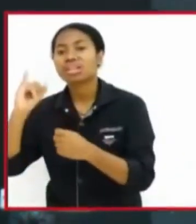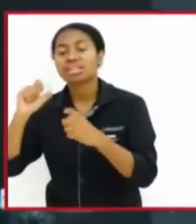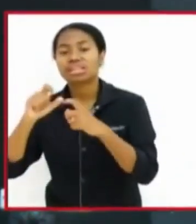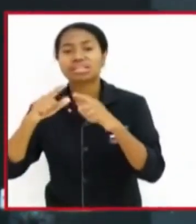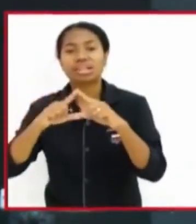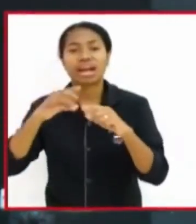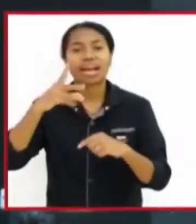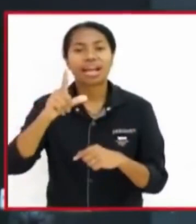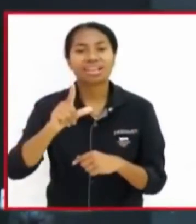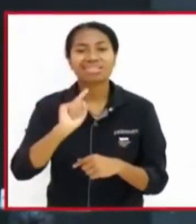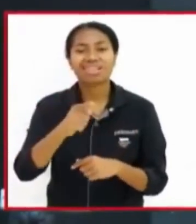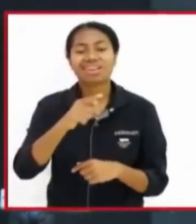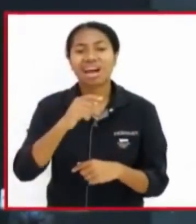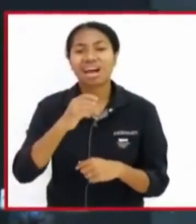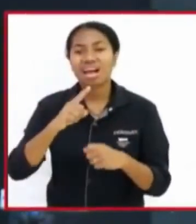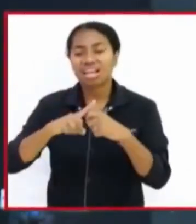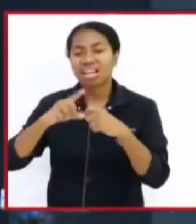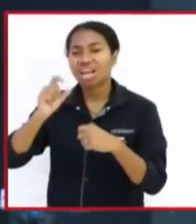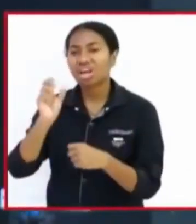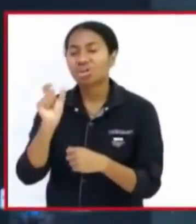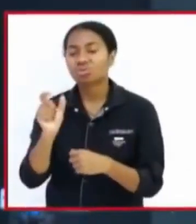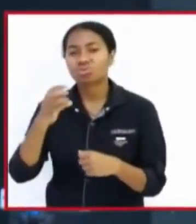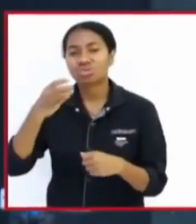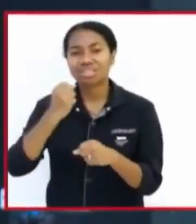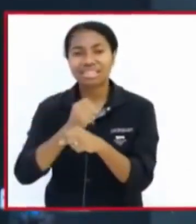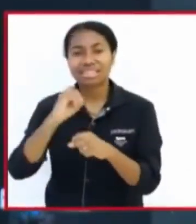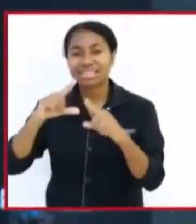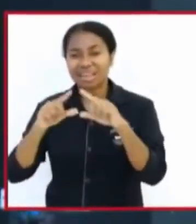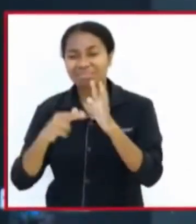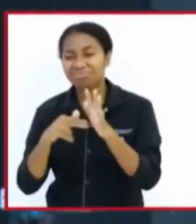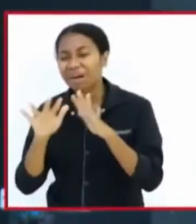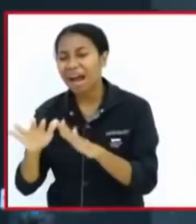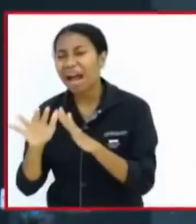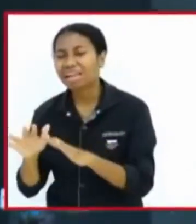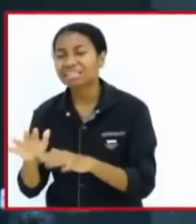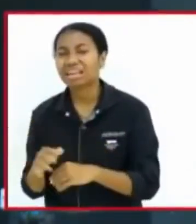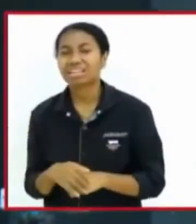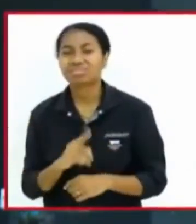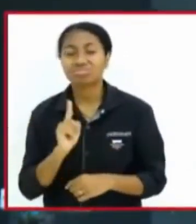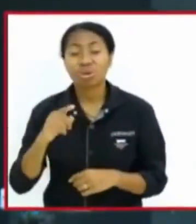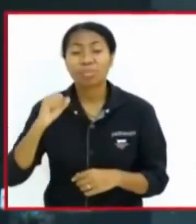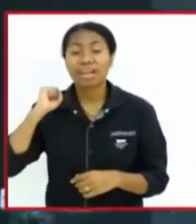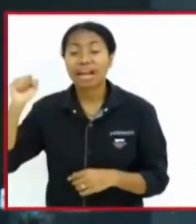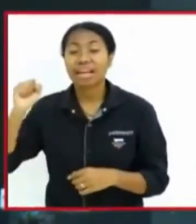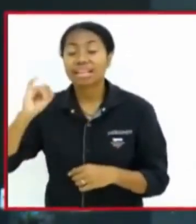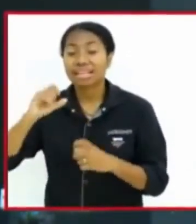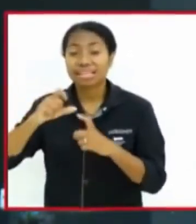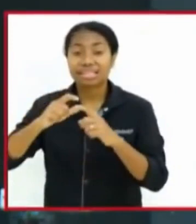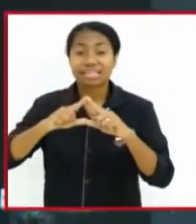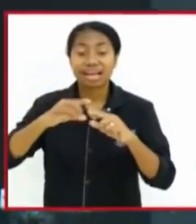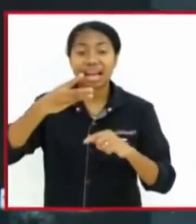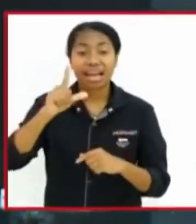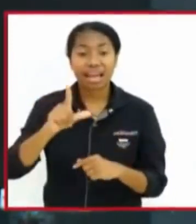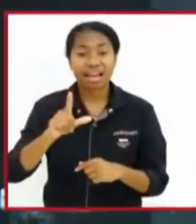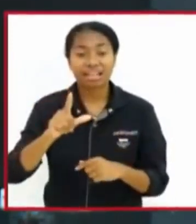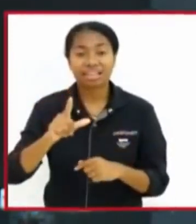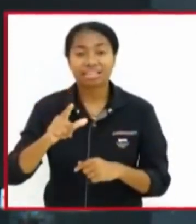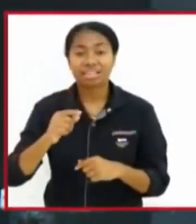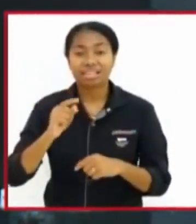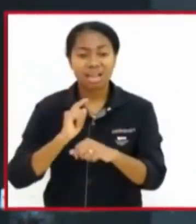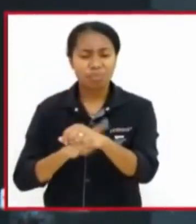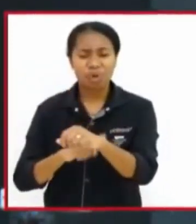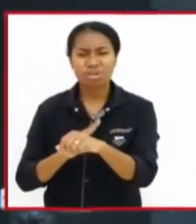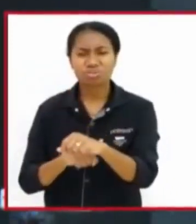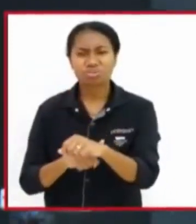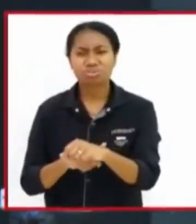pada mereka ya dan ini adalah kemenangan Israel atau Syria di semua Lini dalam waktu